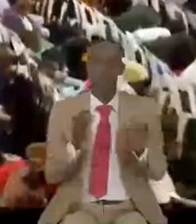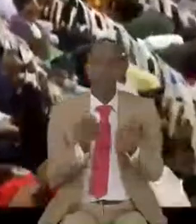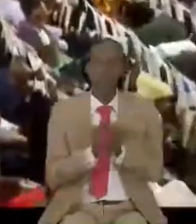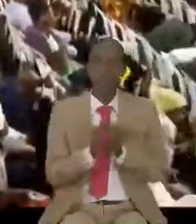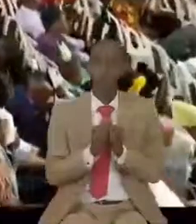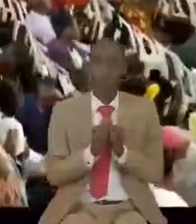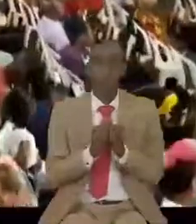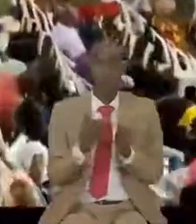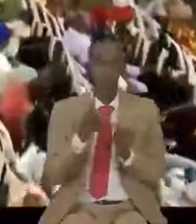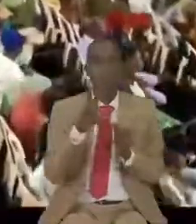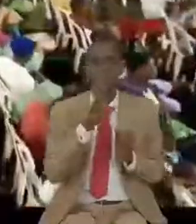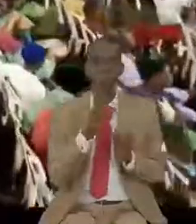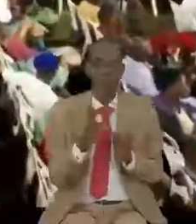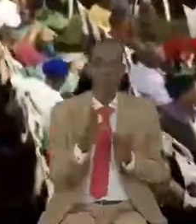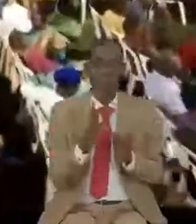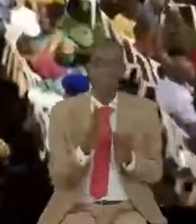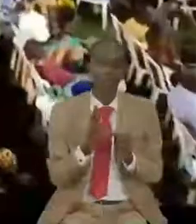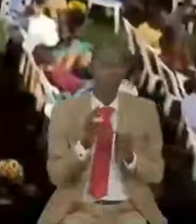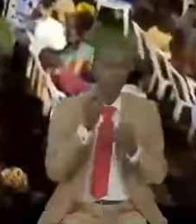Bientôt, l'homme de Dieu montera.